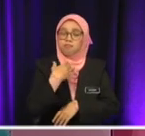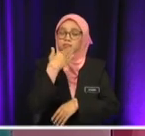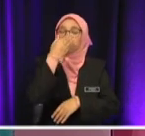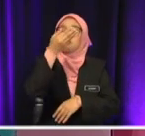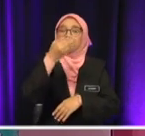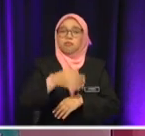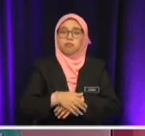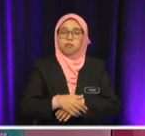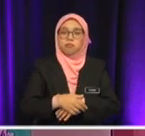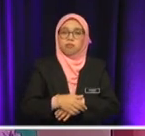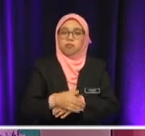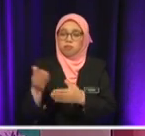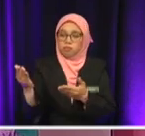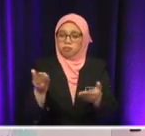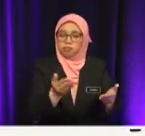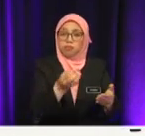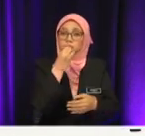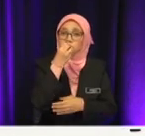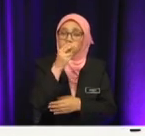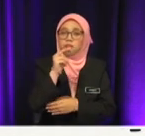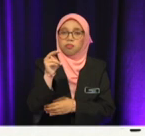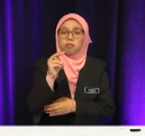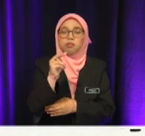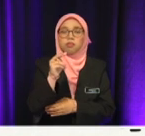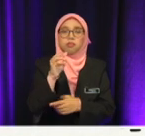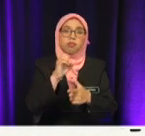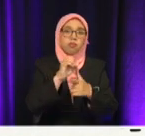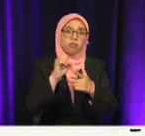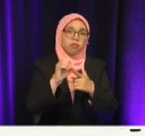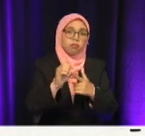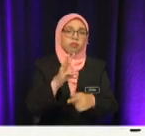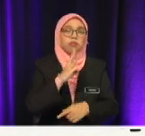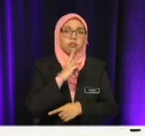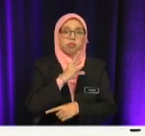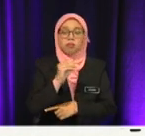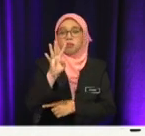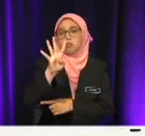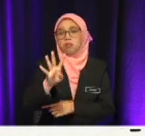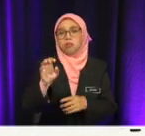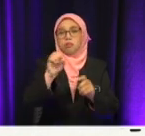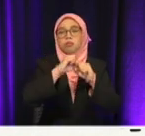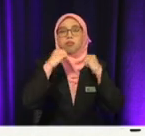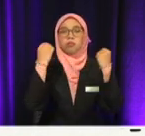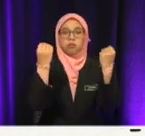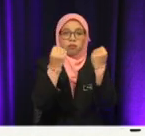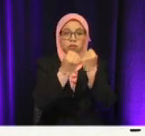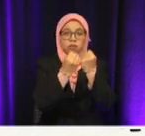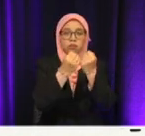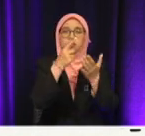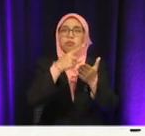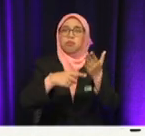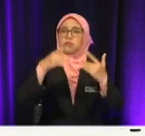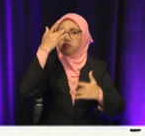yang ketiga bawaan makanan atau air, dan yang keempat ialah persekitaran. Okey, apakah penyakit berjangkit yang boleh